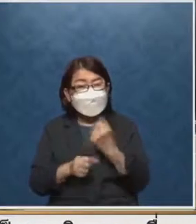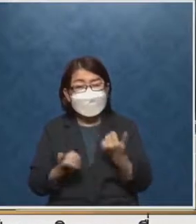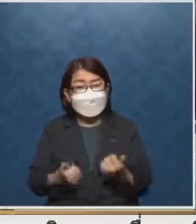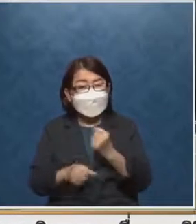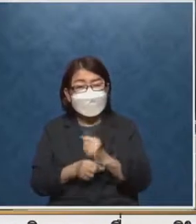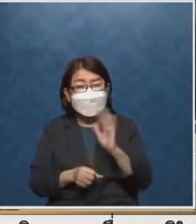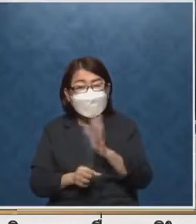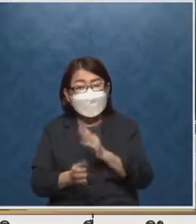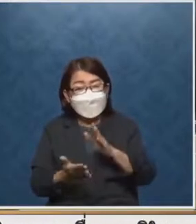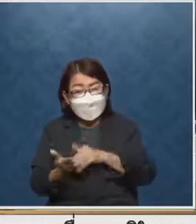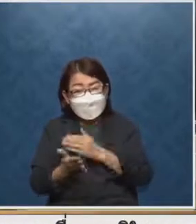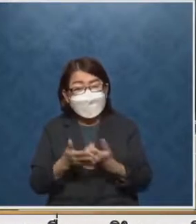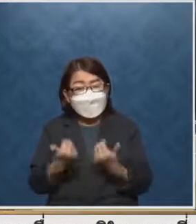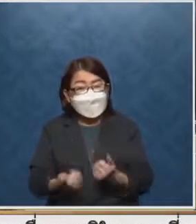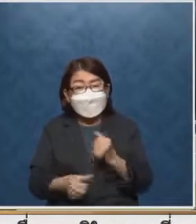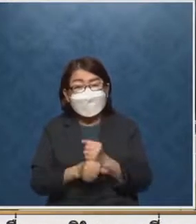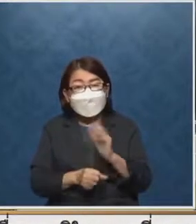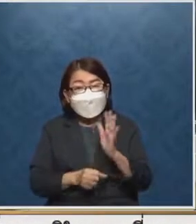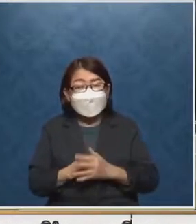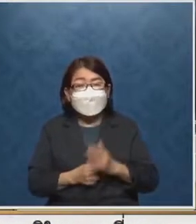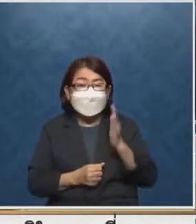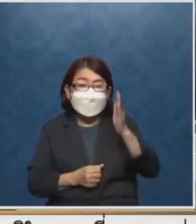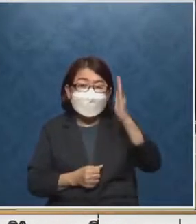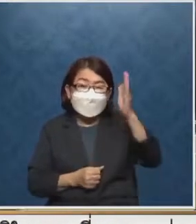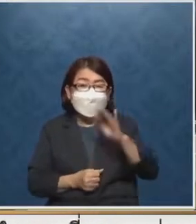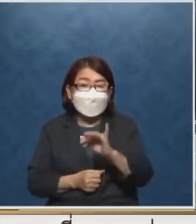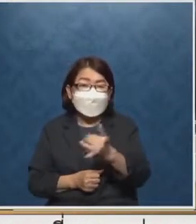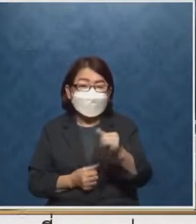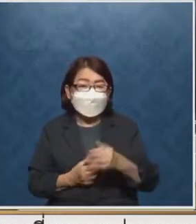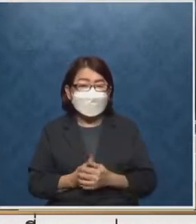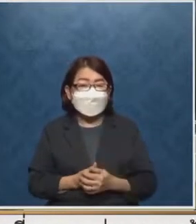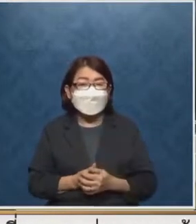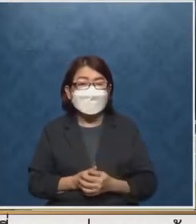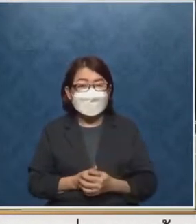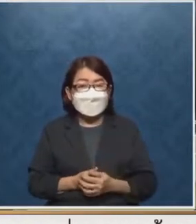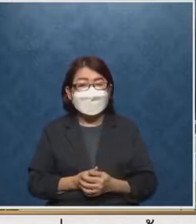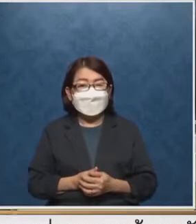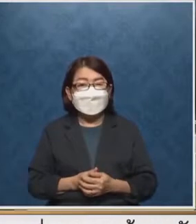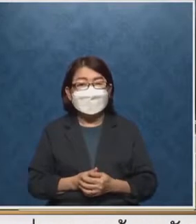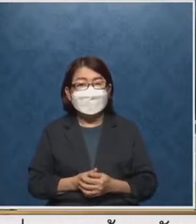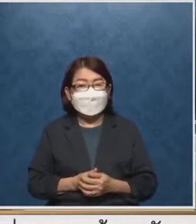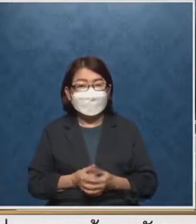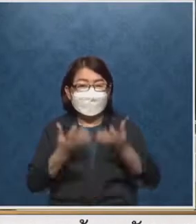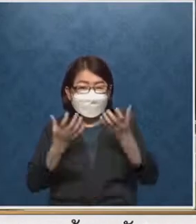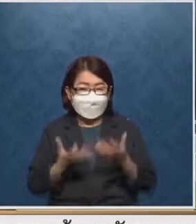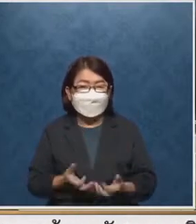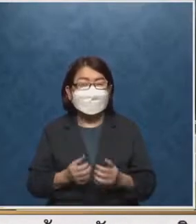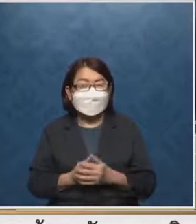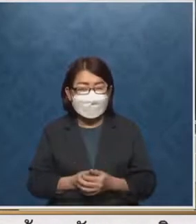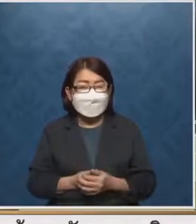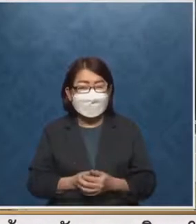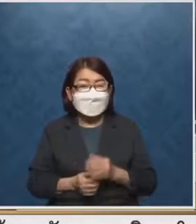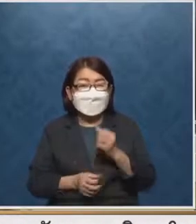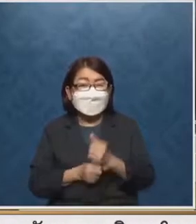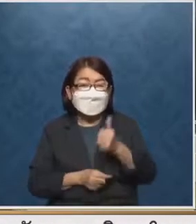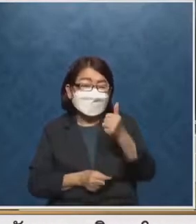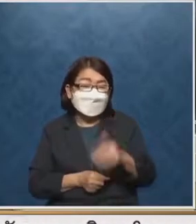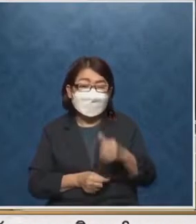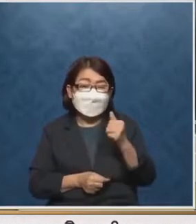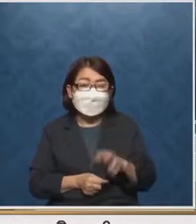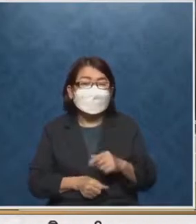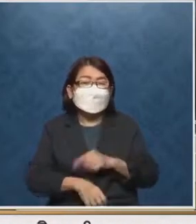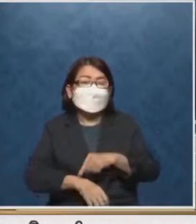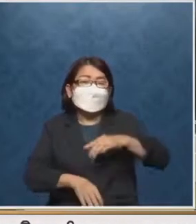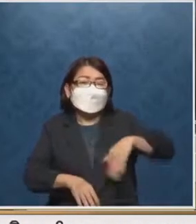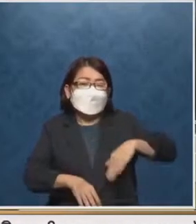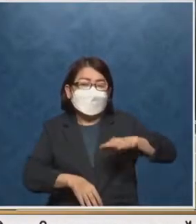านไม่วางแผนวันนี้อนาคตก็จะไม่ไหวแล้วก็อาจจะไม่ทัน